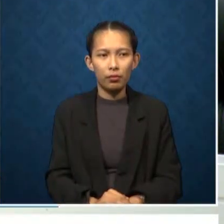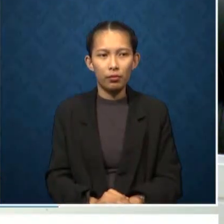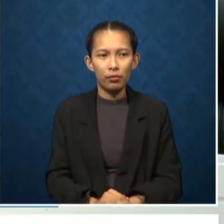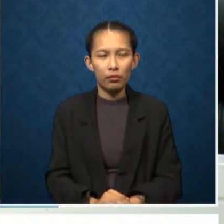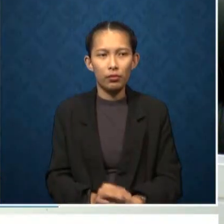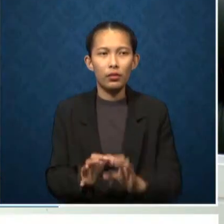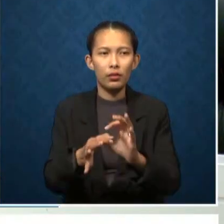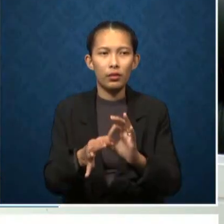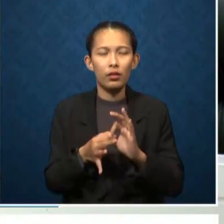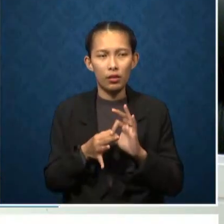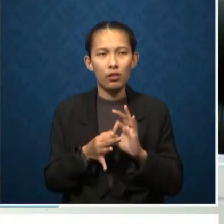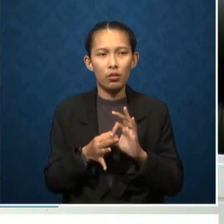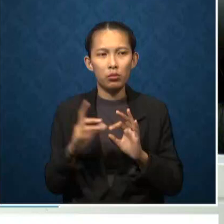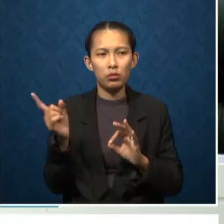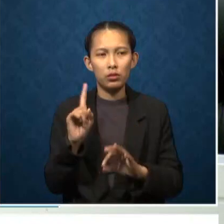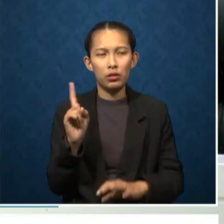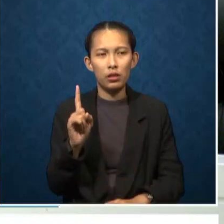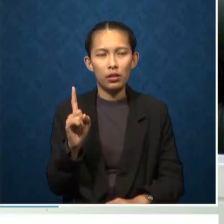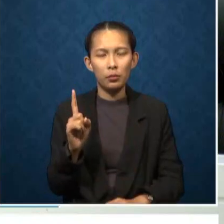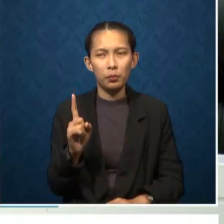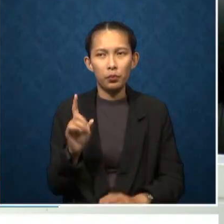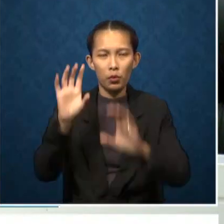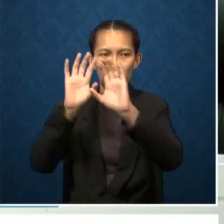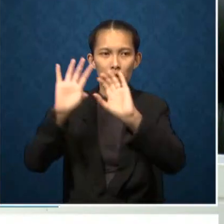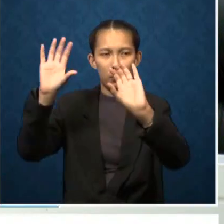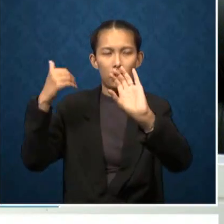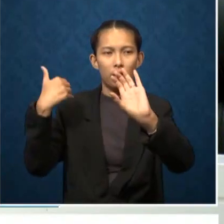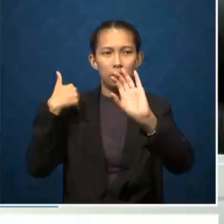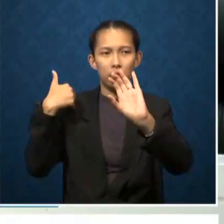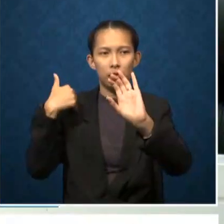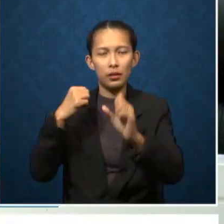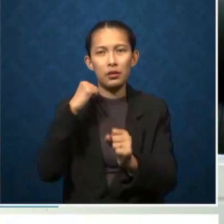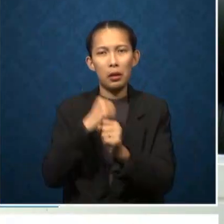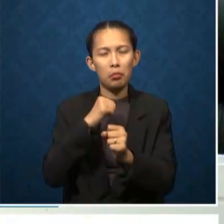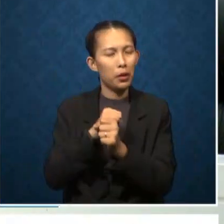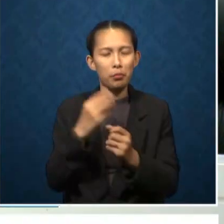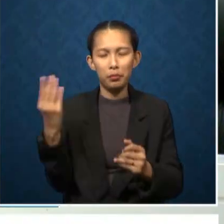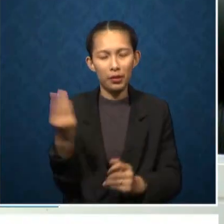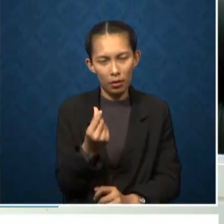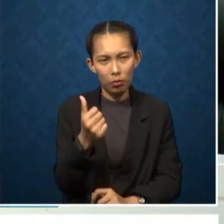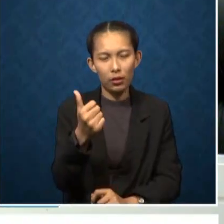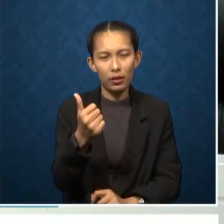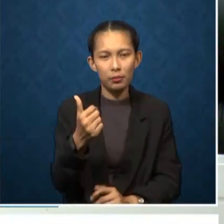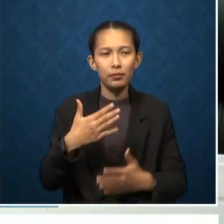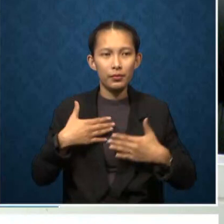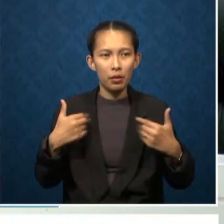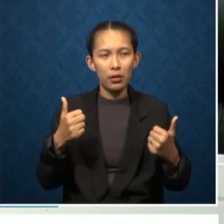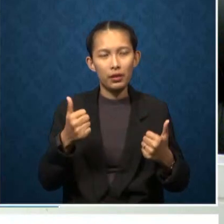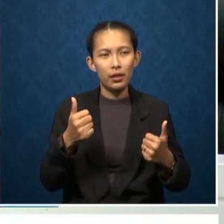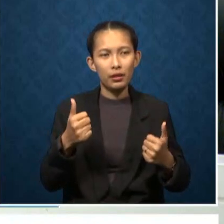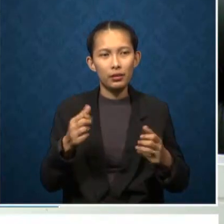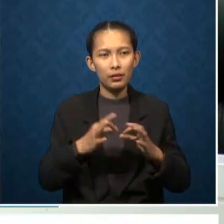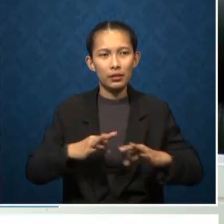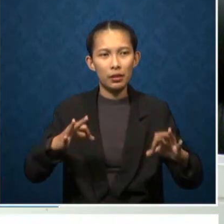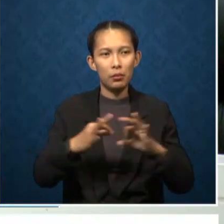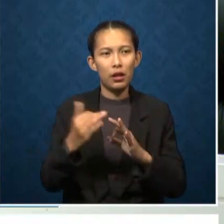ป็นเรื่องของการที่จะทําให้หน่วยงานภาครัฐเนี่ยสามารถทํางานได้คล่องตัวขึ้นประเด็นแรกเราจะมุ่งเน้นเรื่องของการถ่าย